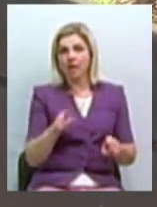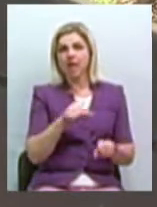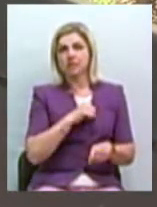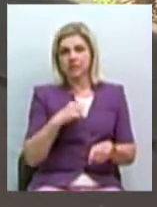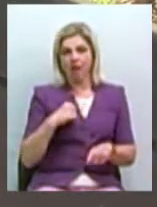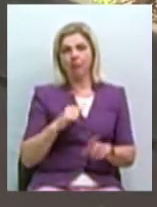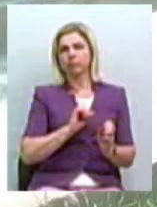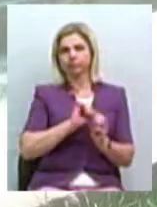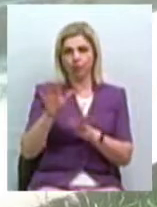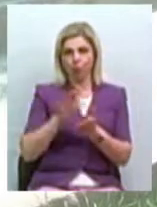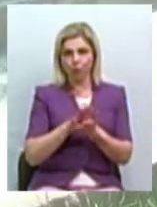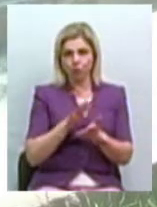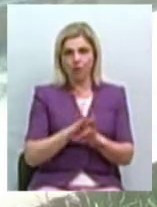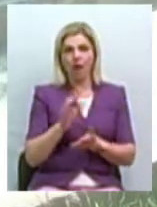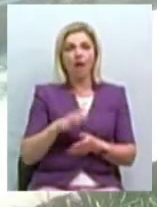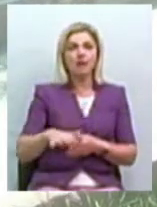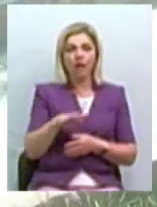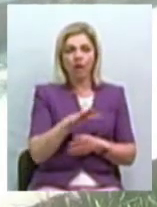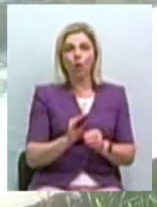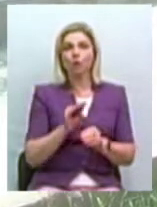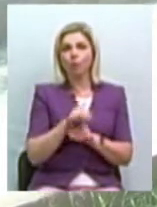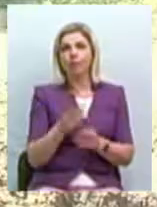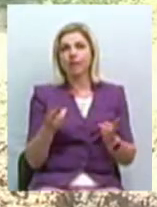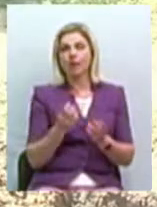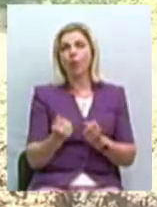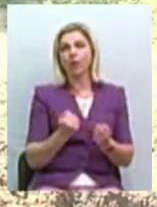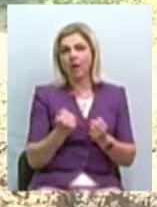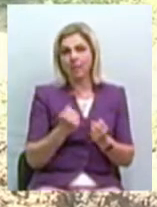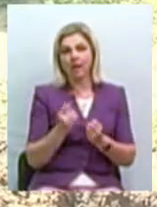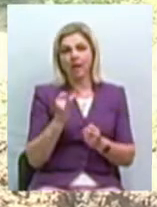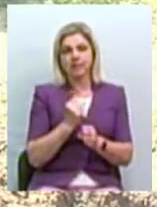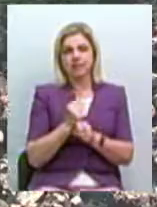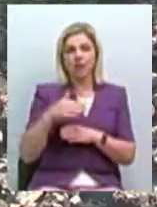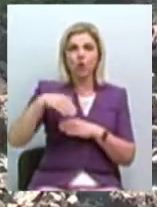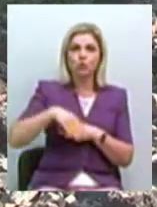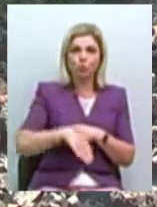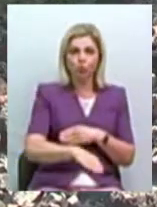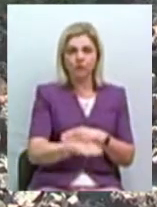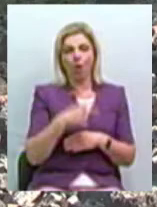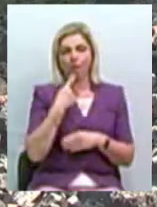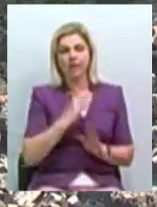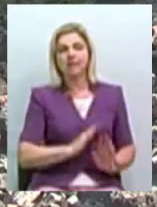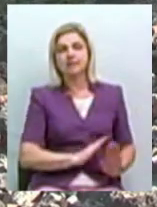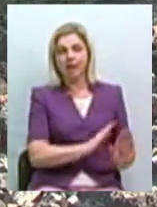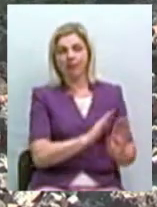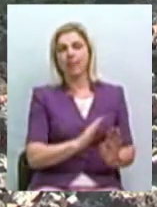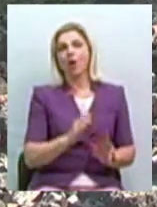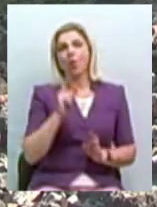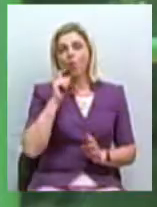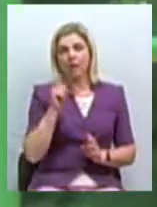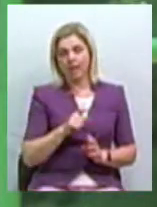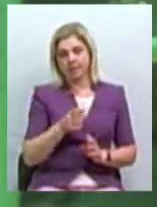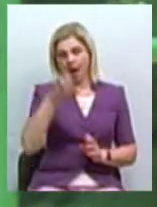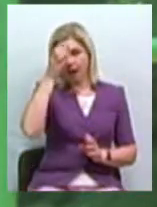сміття. Однак територію додатково треба укріплювати, убезпечити спуски, говорить заступниця керівника осередку Української академії лідерства